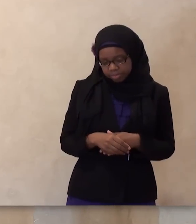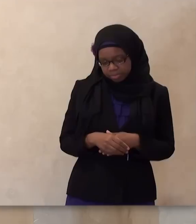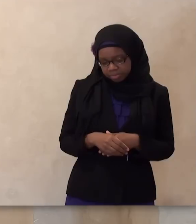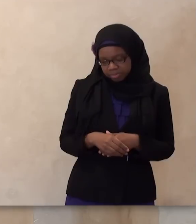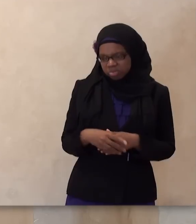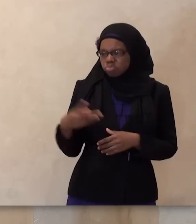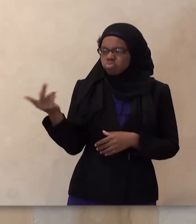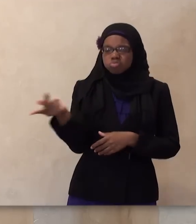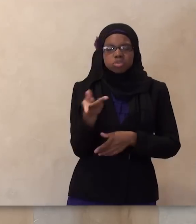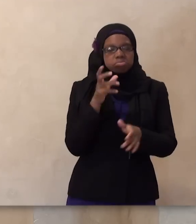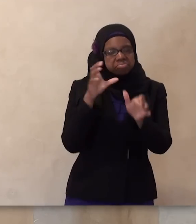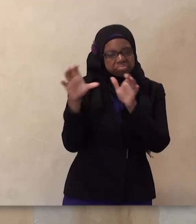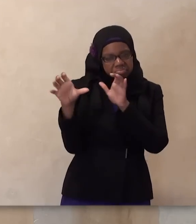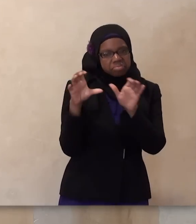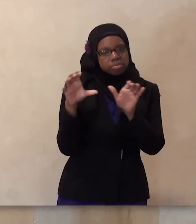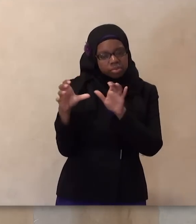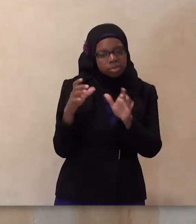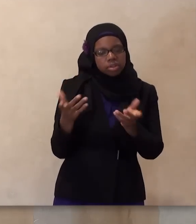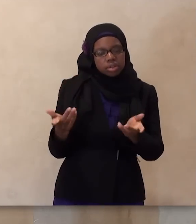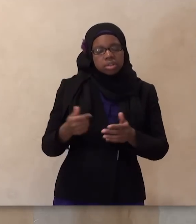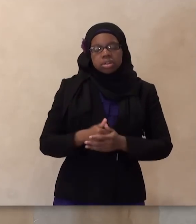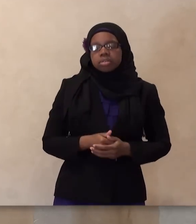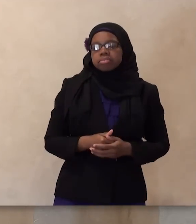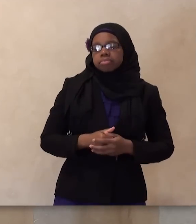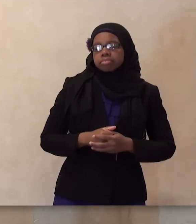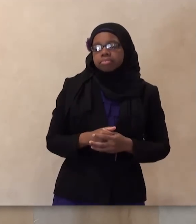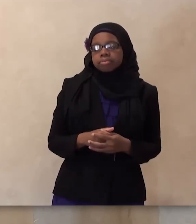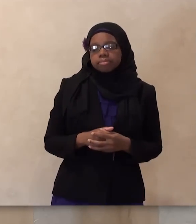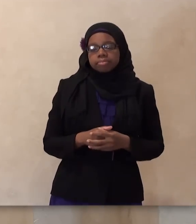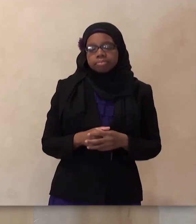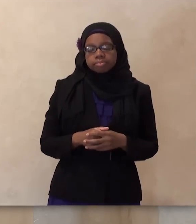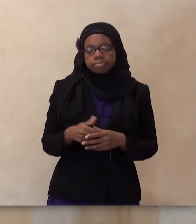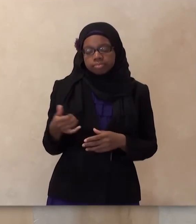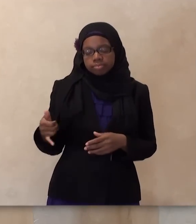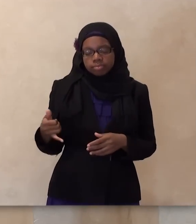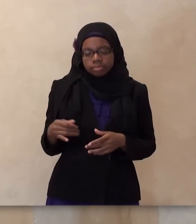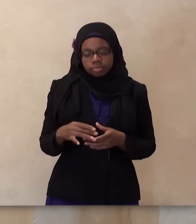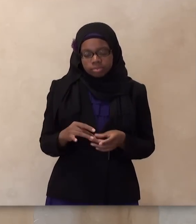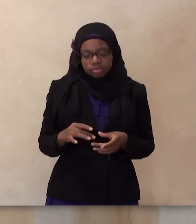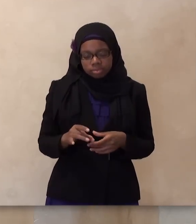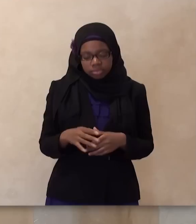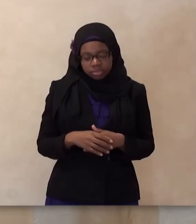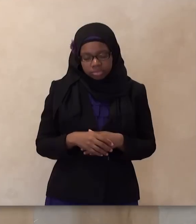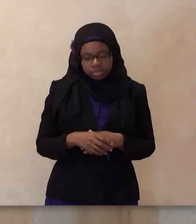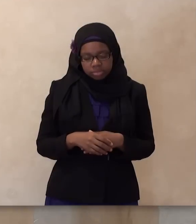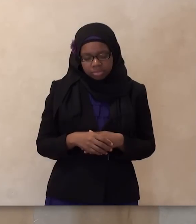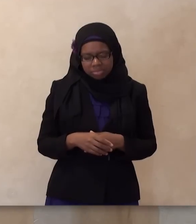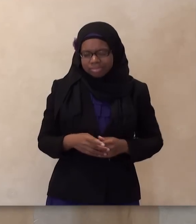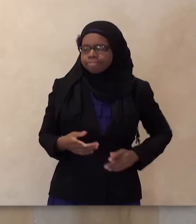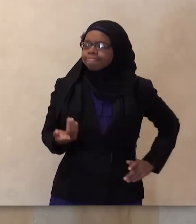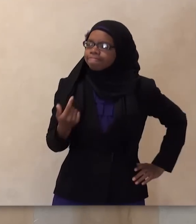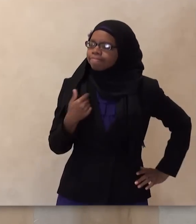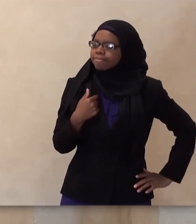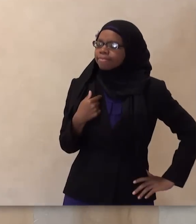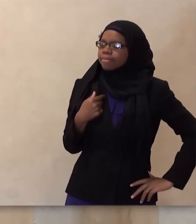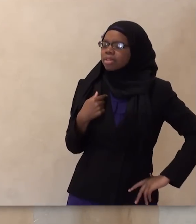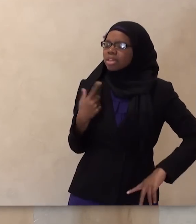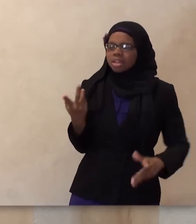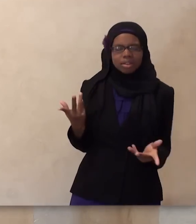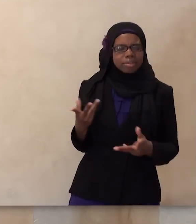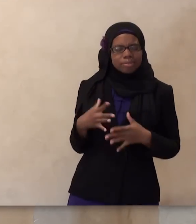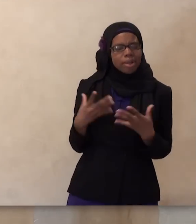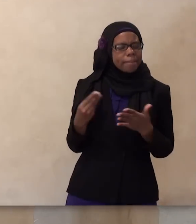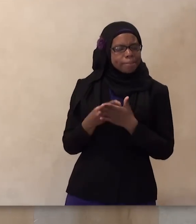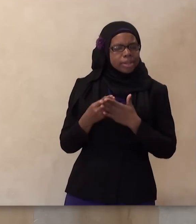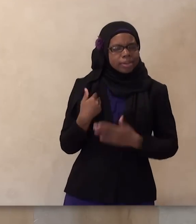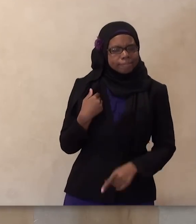him or in a mutual talk, أَنَا أَكْثَرُ مِنْكَ مَالًا وَأَعَزُّ نَفَرًا. That I have more mal than you have,